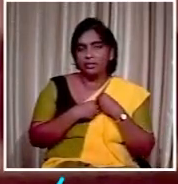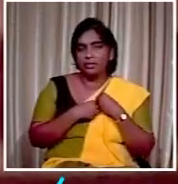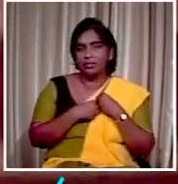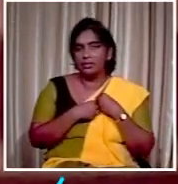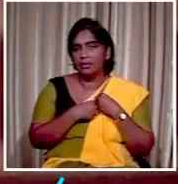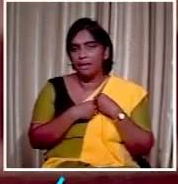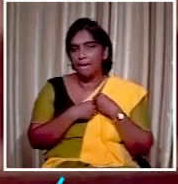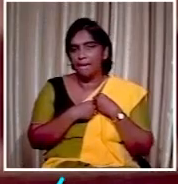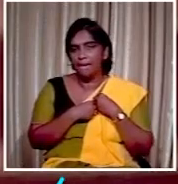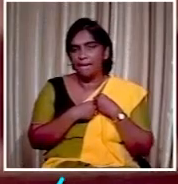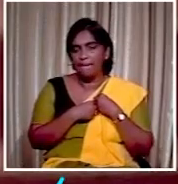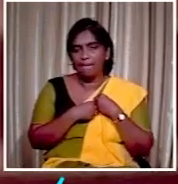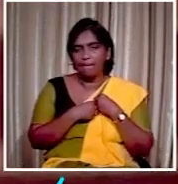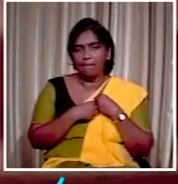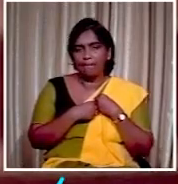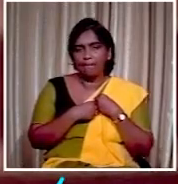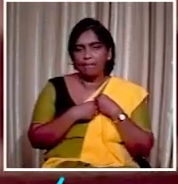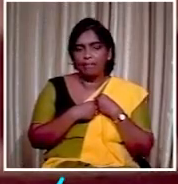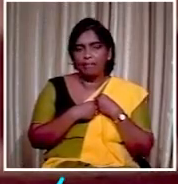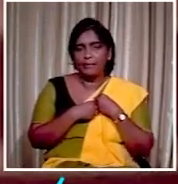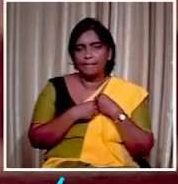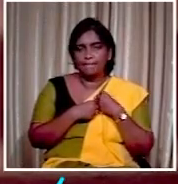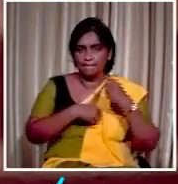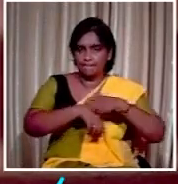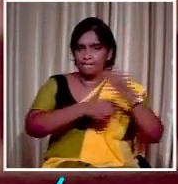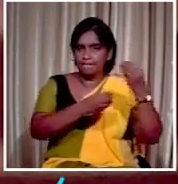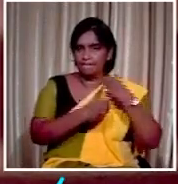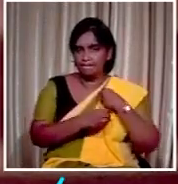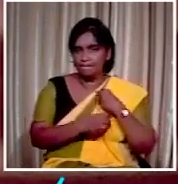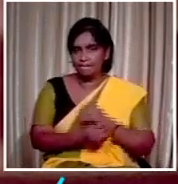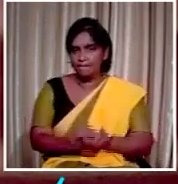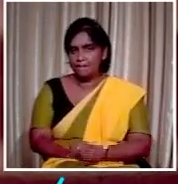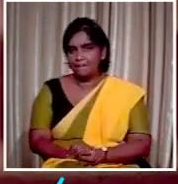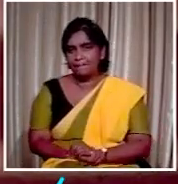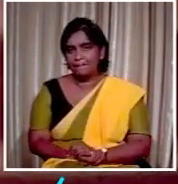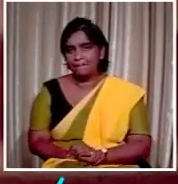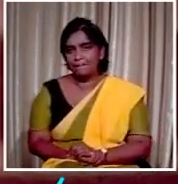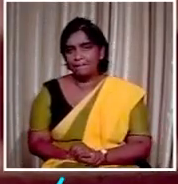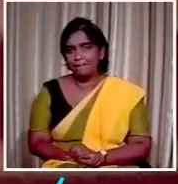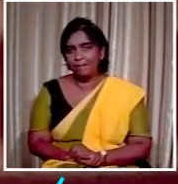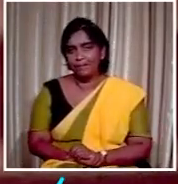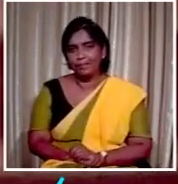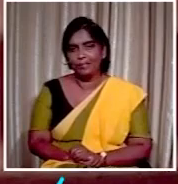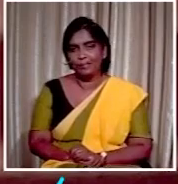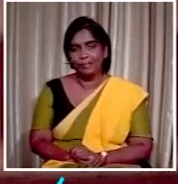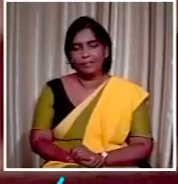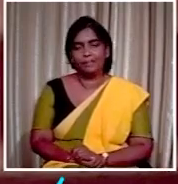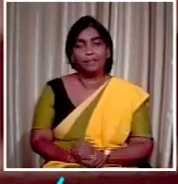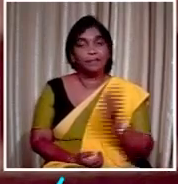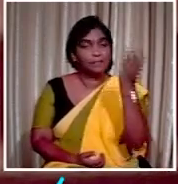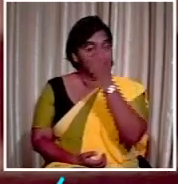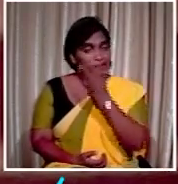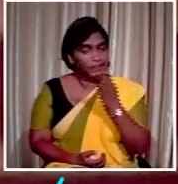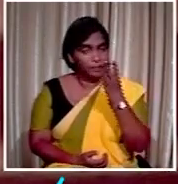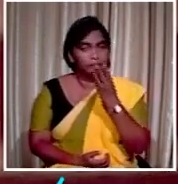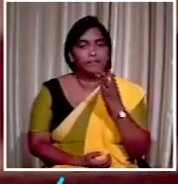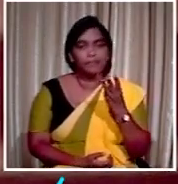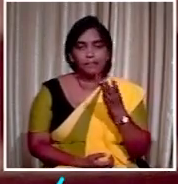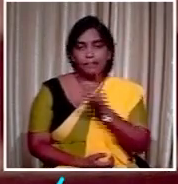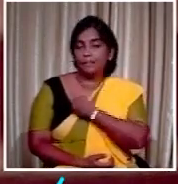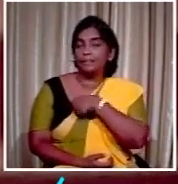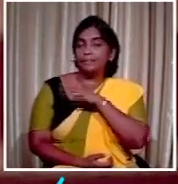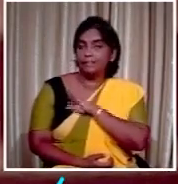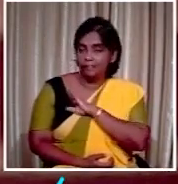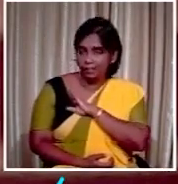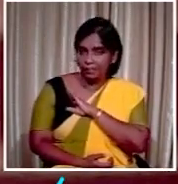අපේ සභානායක දෙනවා මේ වෙලාවේ ඒ නිසා මතක තියාගන්න ත්‍රිනිකායේ මහා